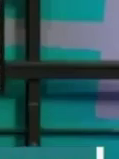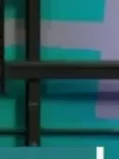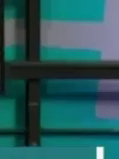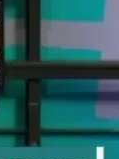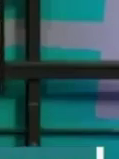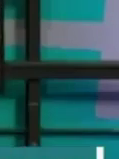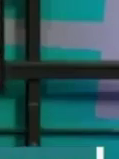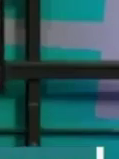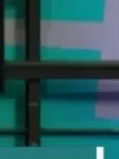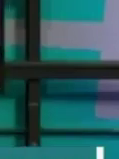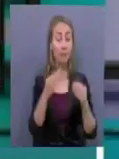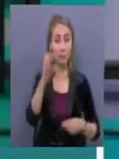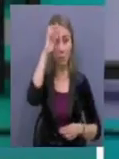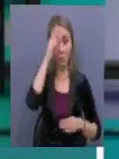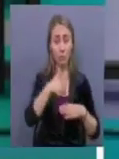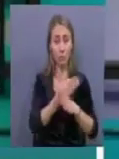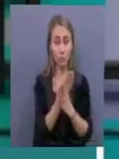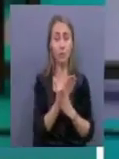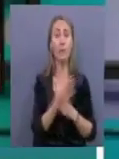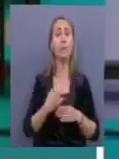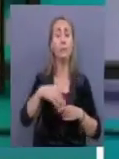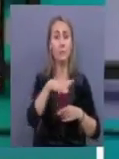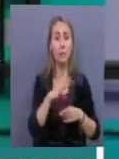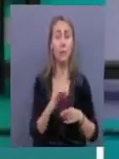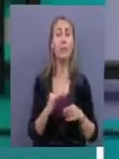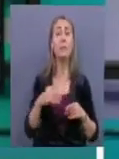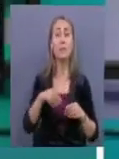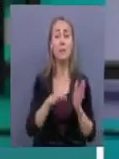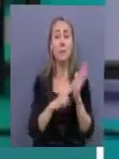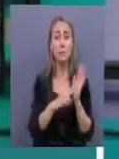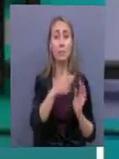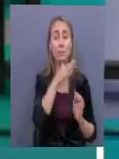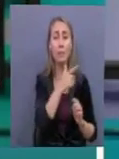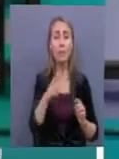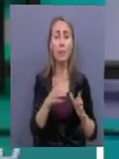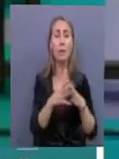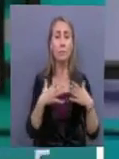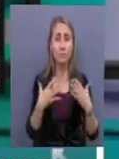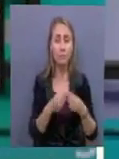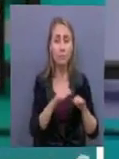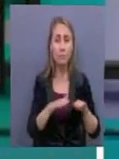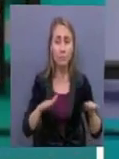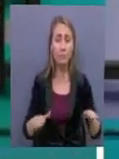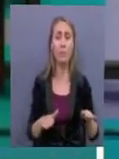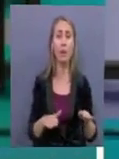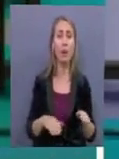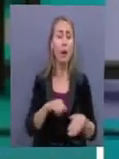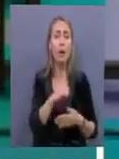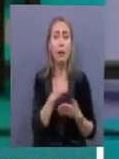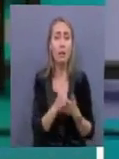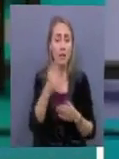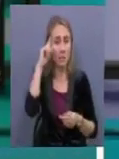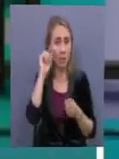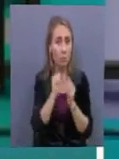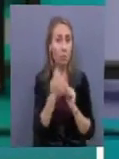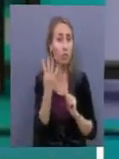Қазақстан Республикасының мемлекеттік рәміздер күнінде көкшетаулық 70 отбасы жаңа пәтер кілтін иеленді. Қоныс тойын тойлаған бақытты жанұялар қатарында көпбалалы